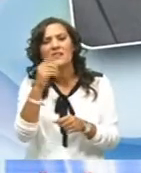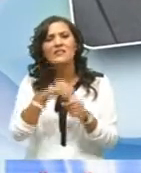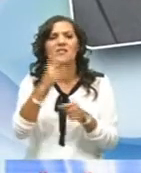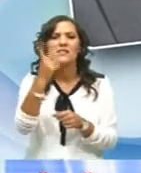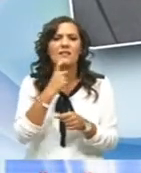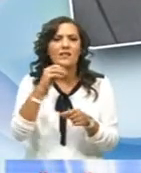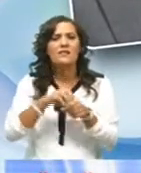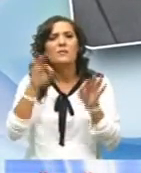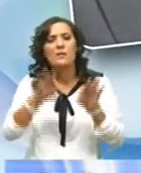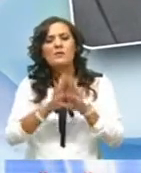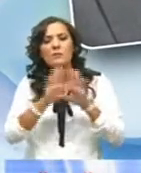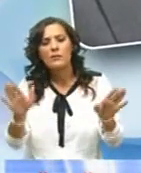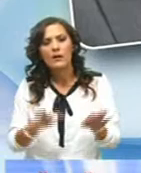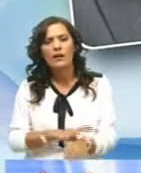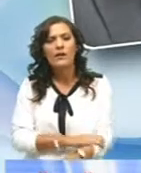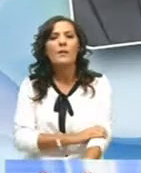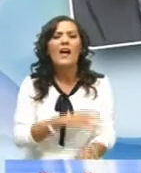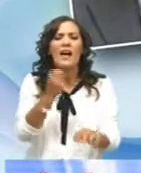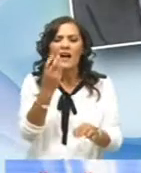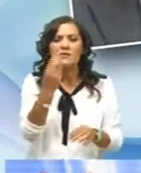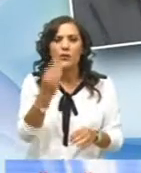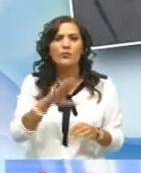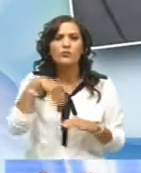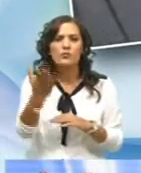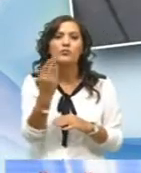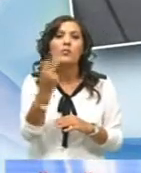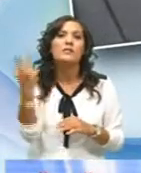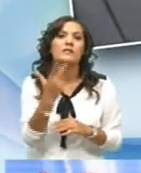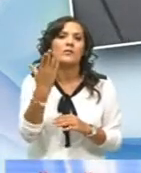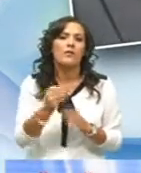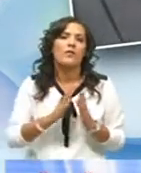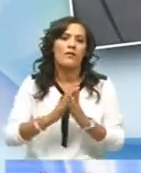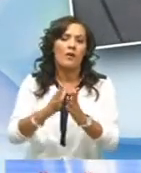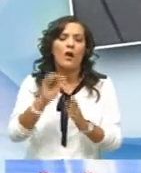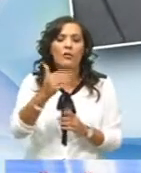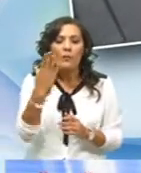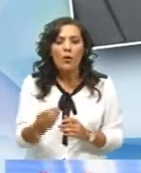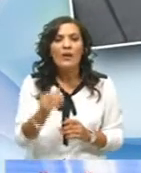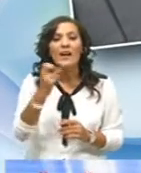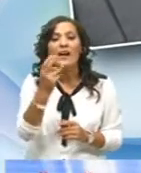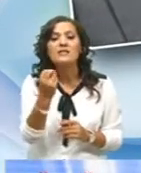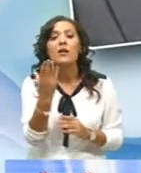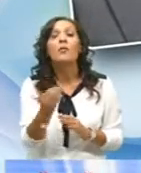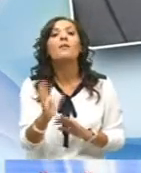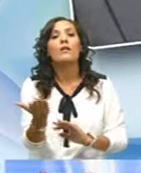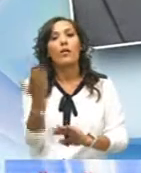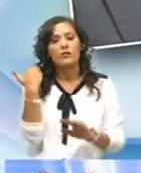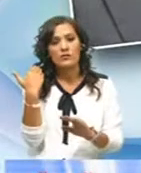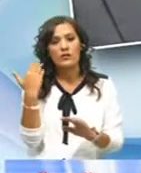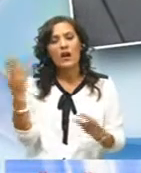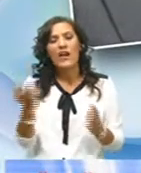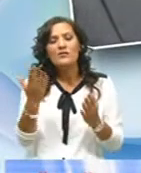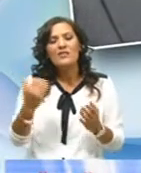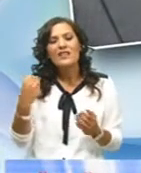içinde iki yıl içinde başlayıp biten anser olduktan sonra çok hızlı Önemli olan kanser olmadan önce